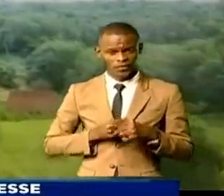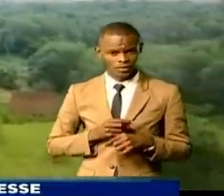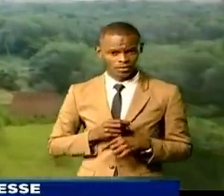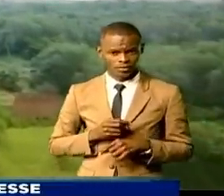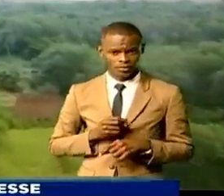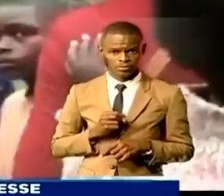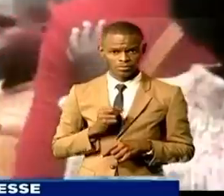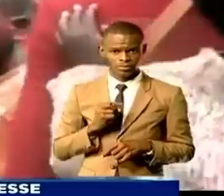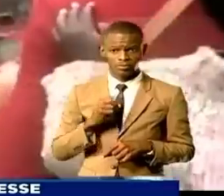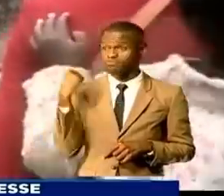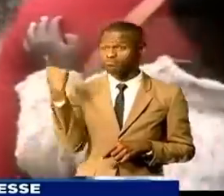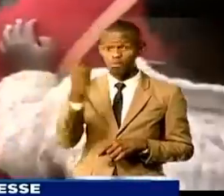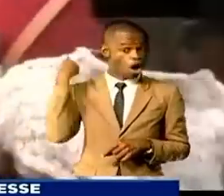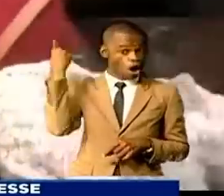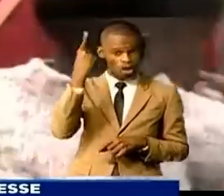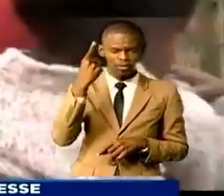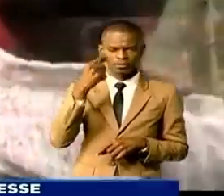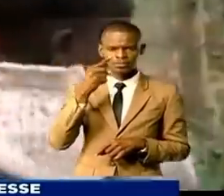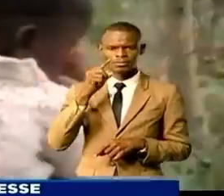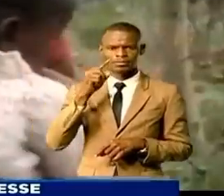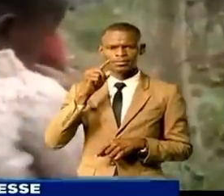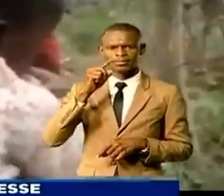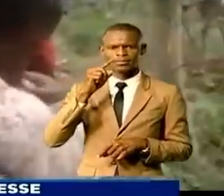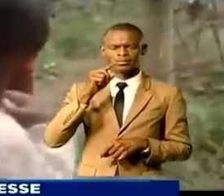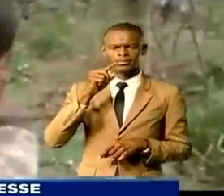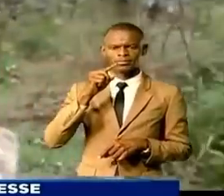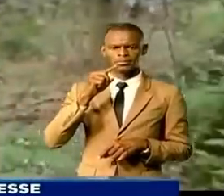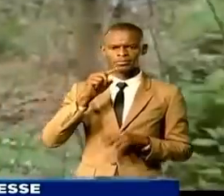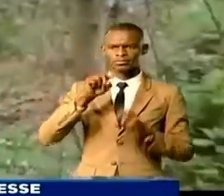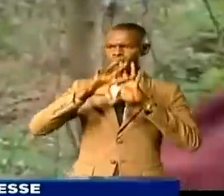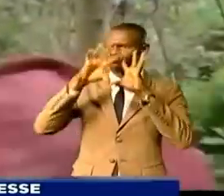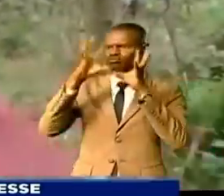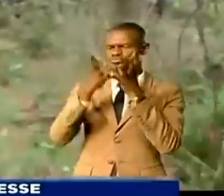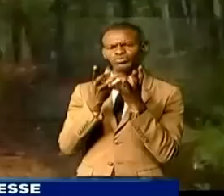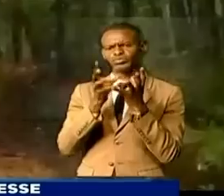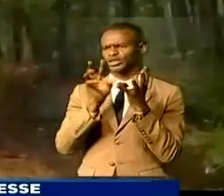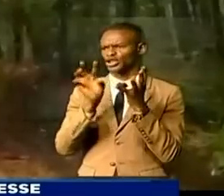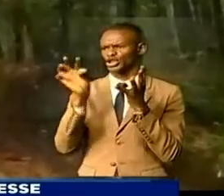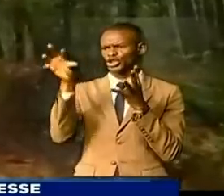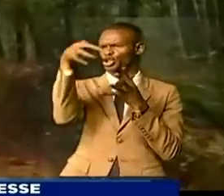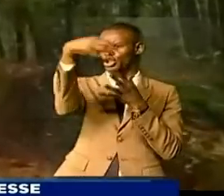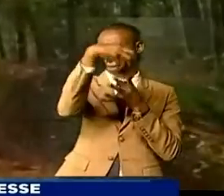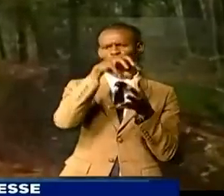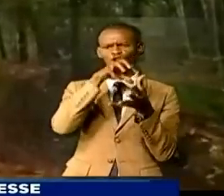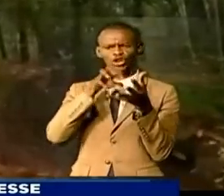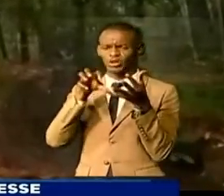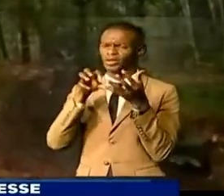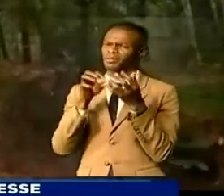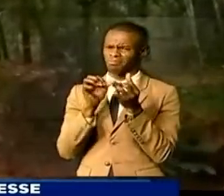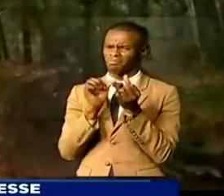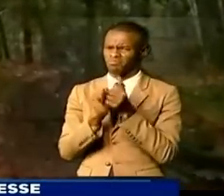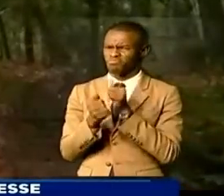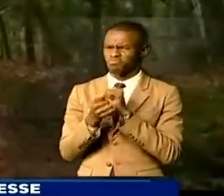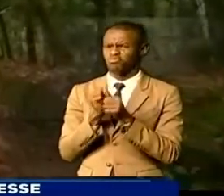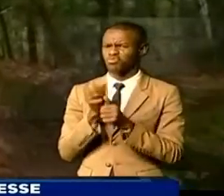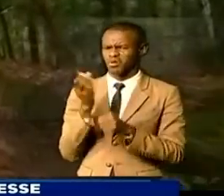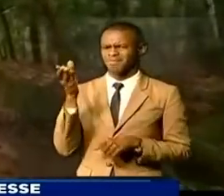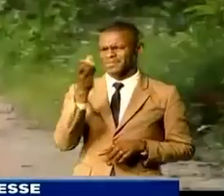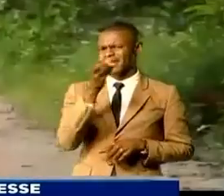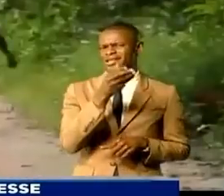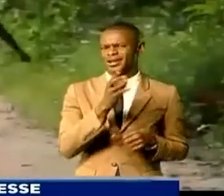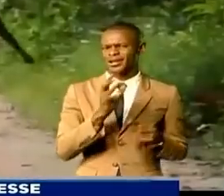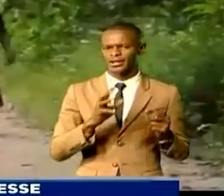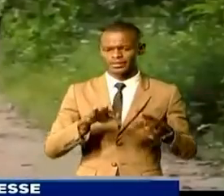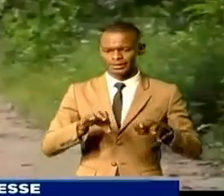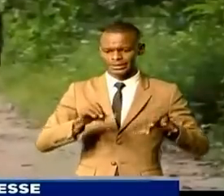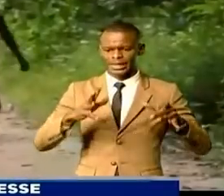en danger. Les moyens d'existence des milliers de personnes qui y vivent sont indirectement menacés du fait